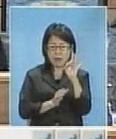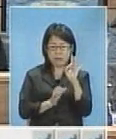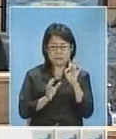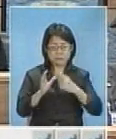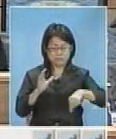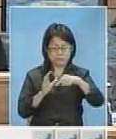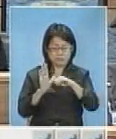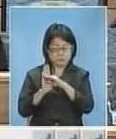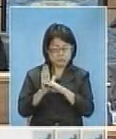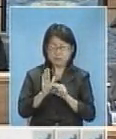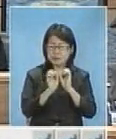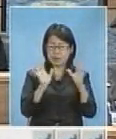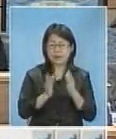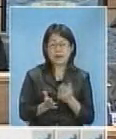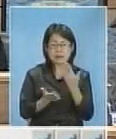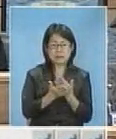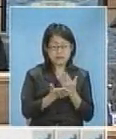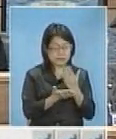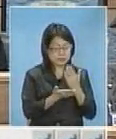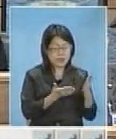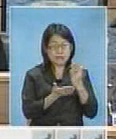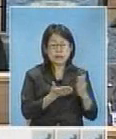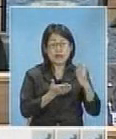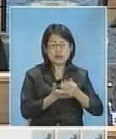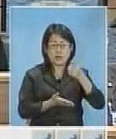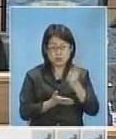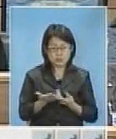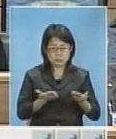ครับว่าการใช้เม็ดเงินงบประมาณนั้นต้องออก